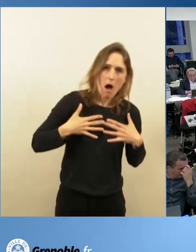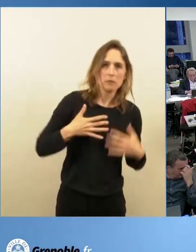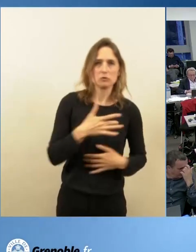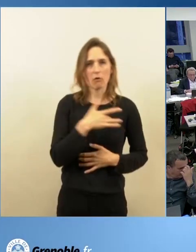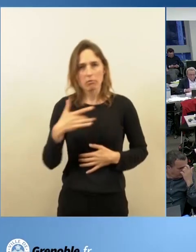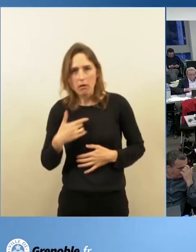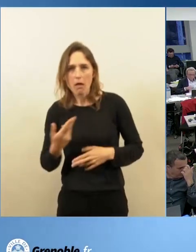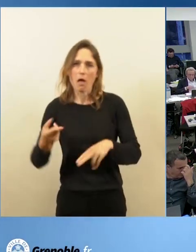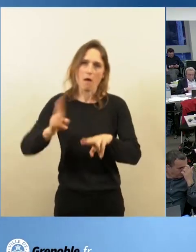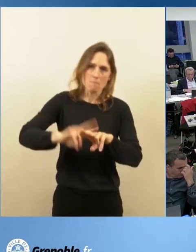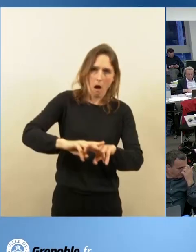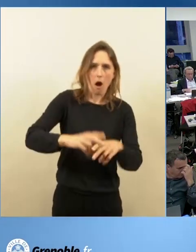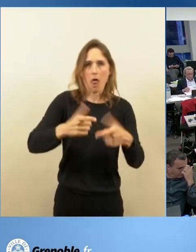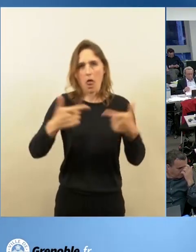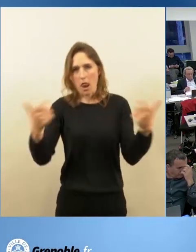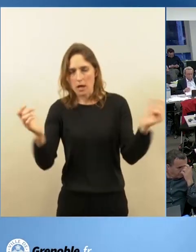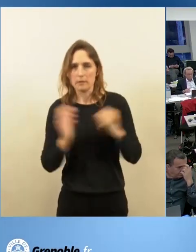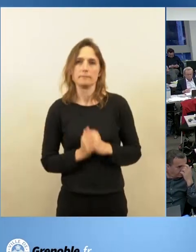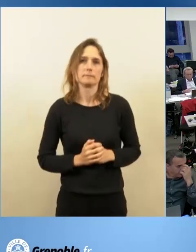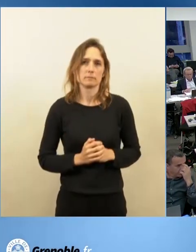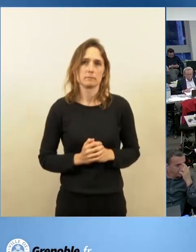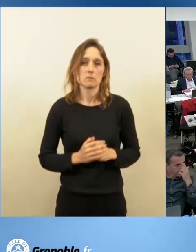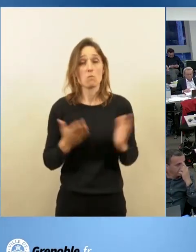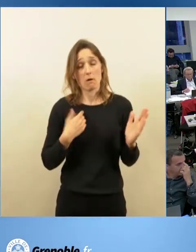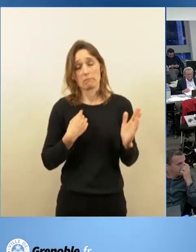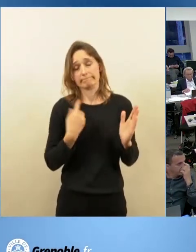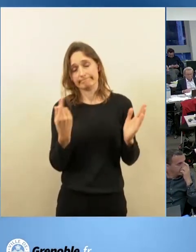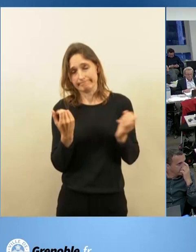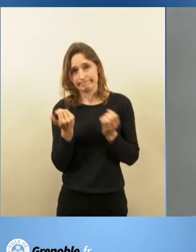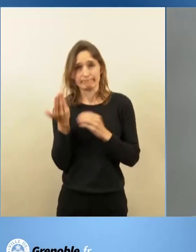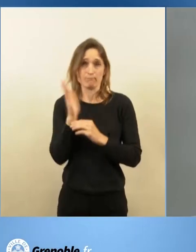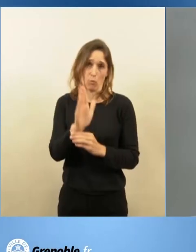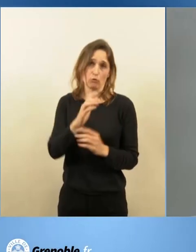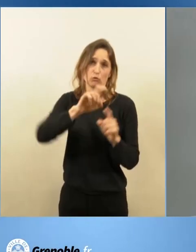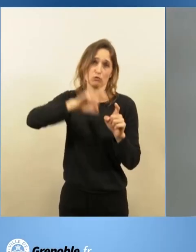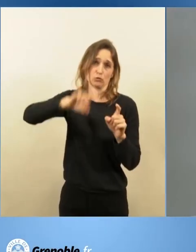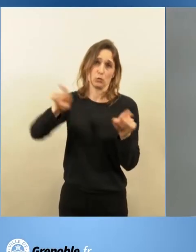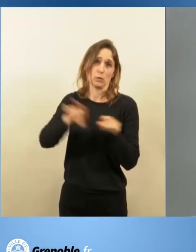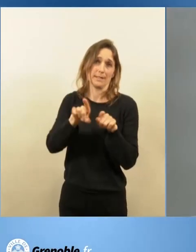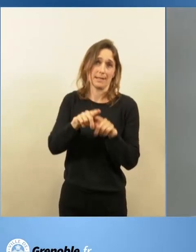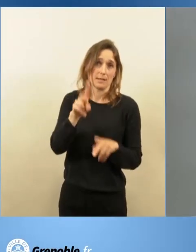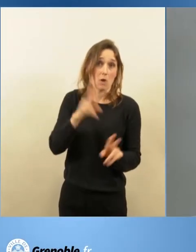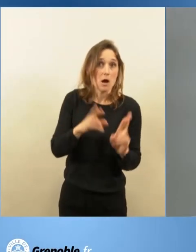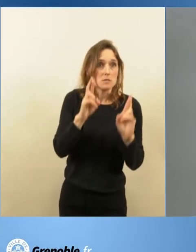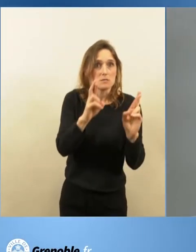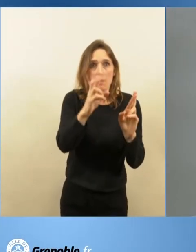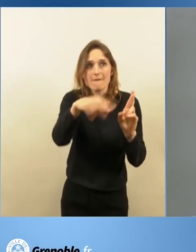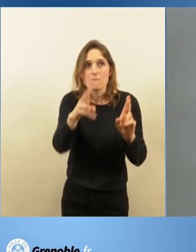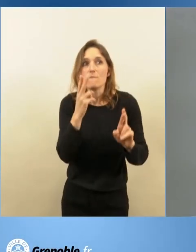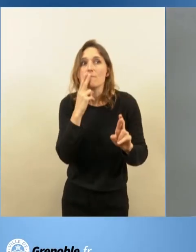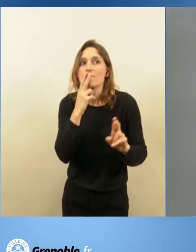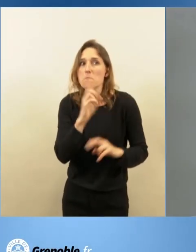alors moi je voudrais quand même vous rappeler quelques chiffres et j'espère pour vous que vous ne fumez pas